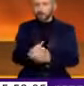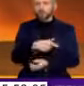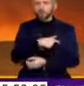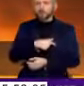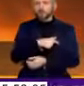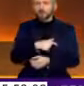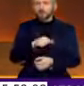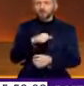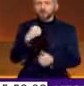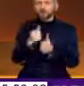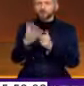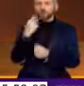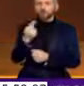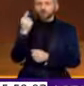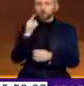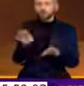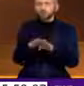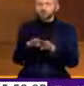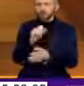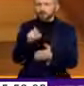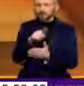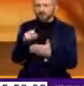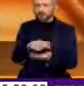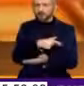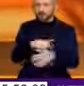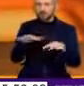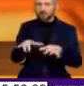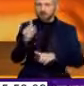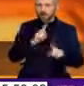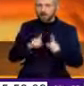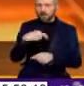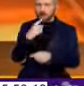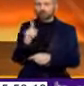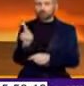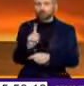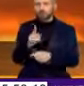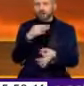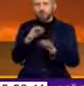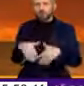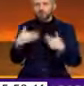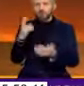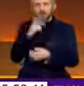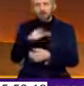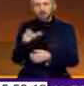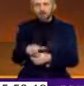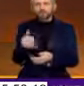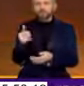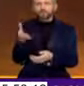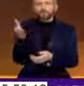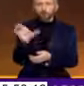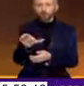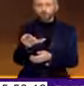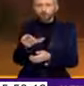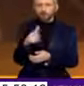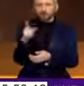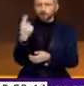депутати найчастіше, коли чують подібні питання, депутати саме місцевих рад, кажуть про те, що рекомендують киянам встановлювати, власне